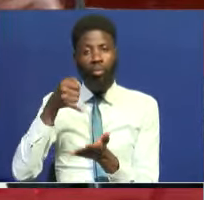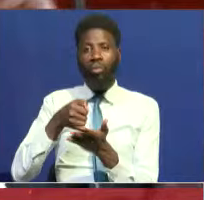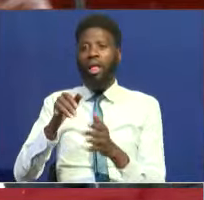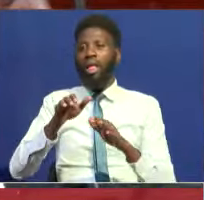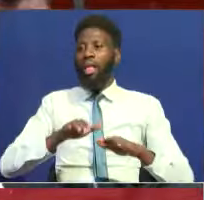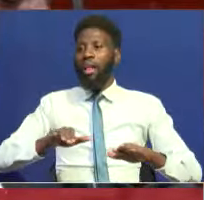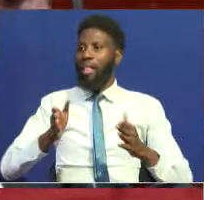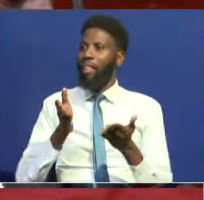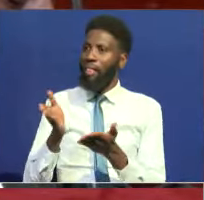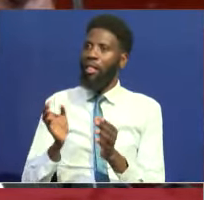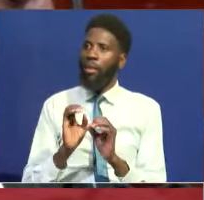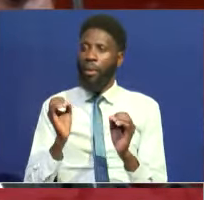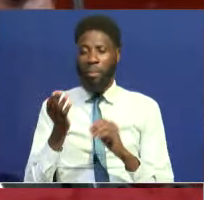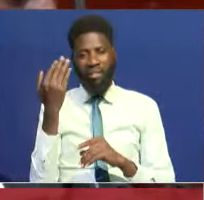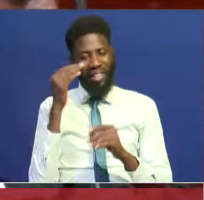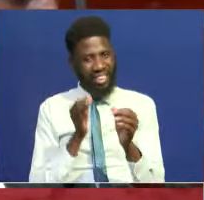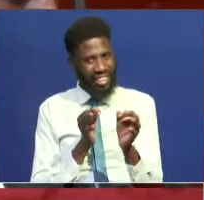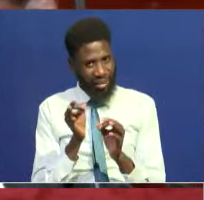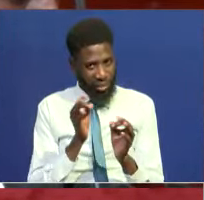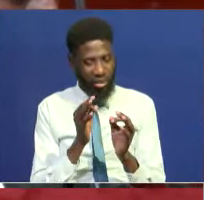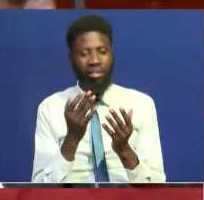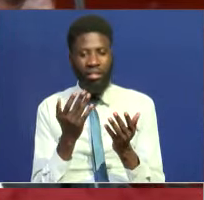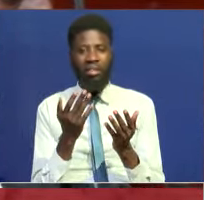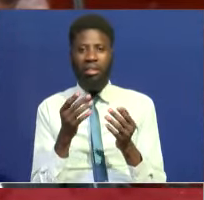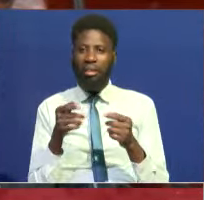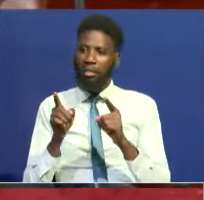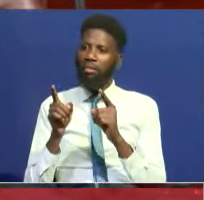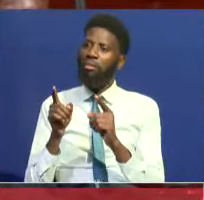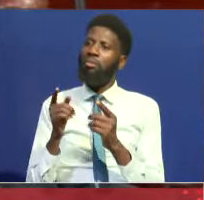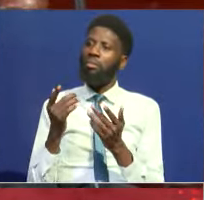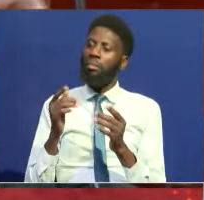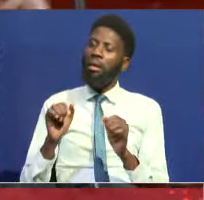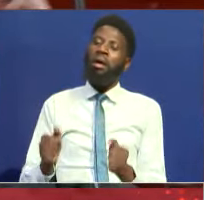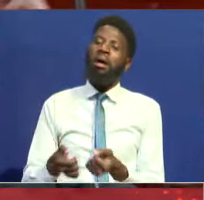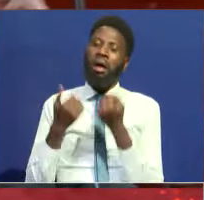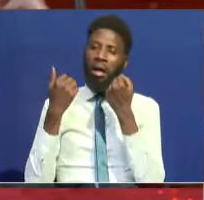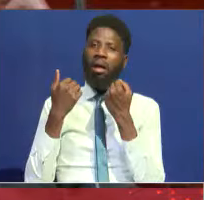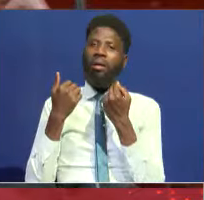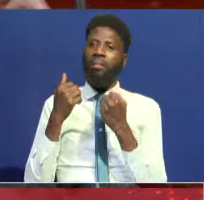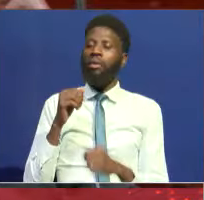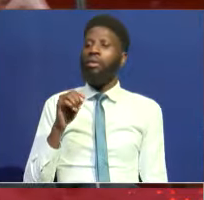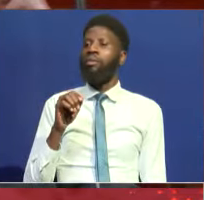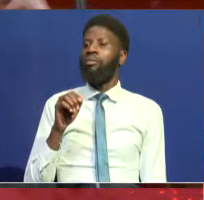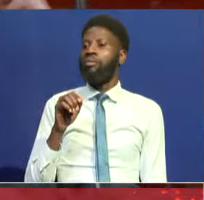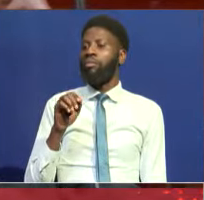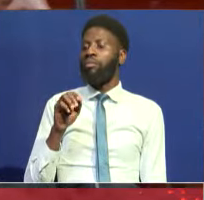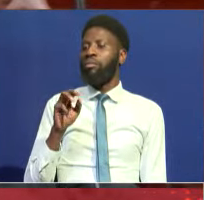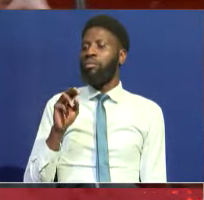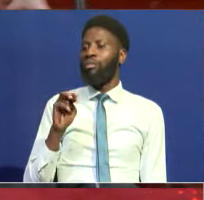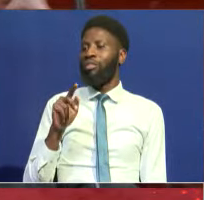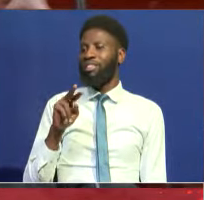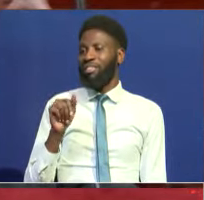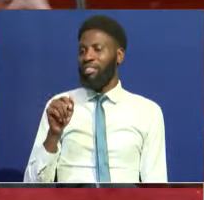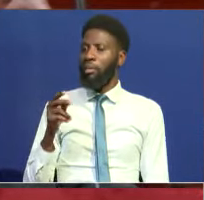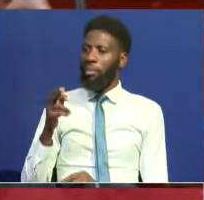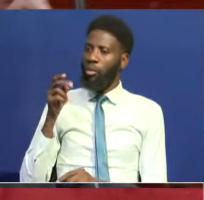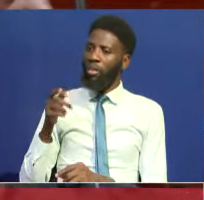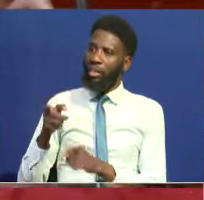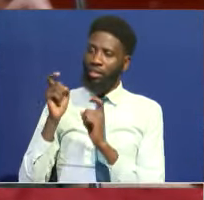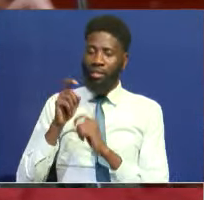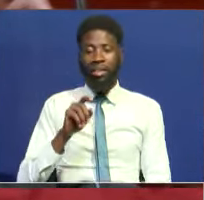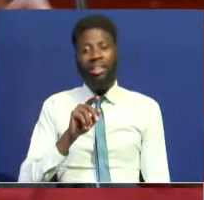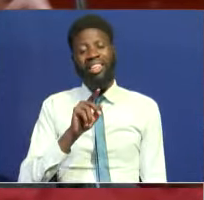kutoa maelezo ya kutatanisha kuhusu kisa cha kujipiga risasi kwa Jowie. Maribe aliwakilishwa kwenye kesi hiyo na Katwa Kigen,